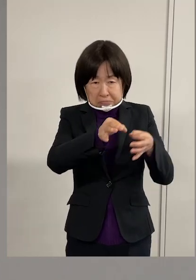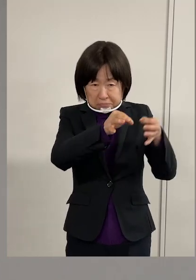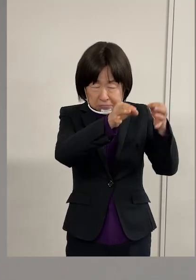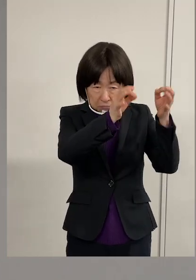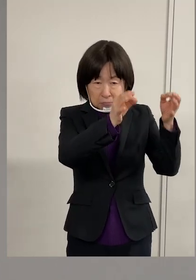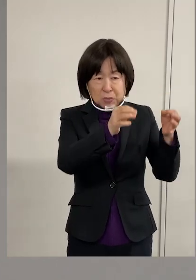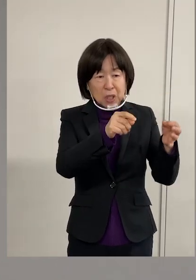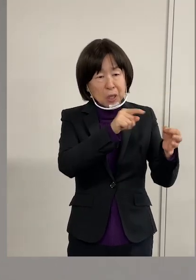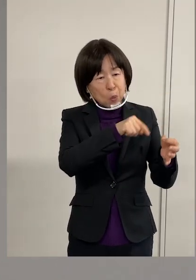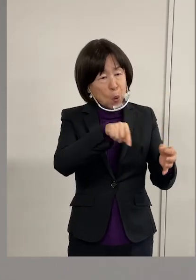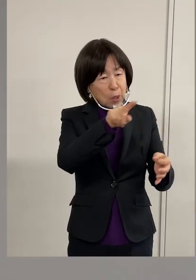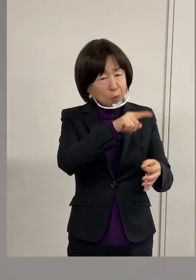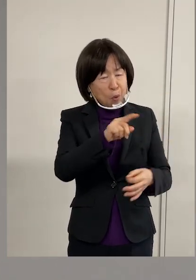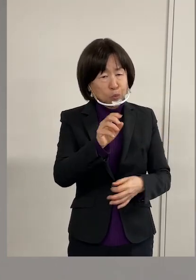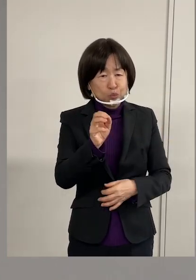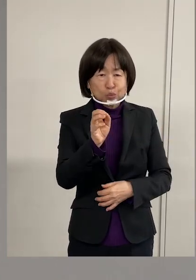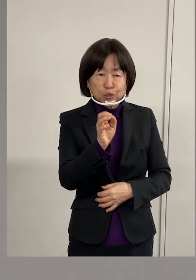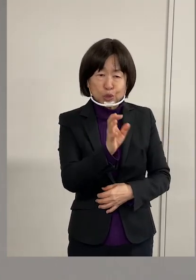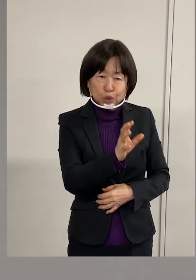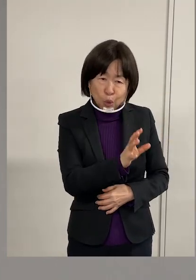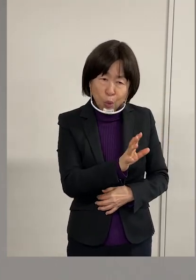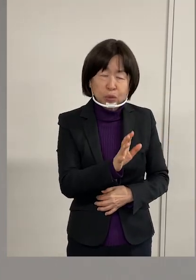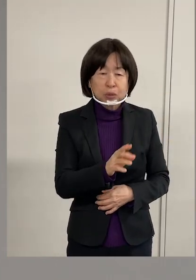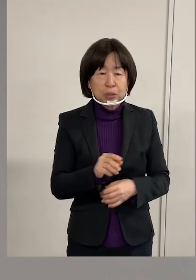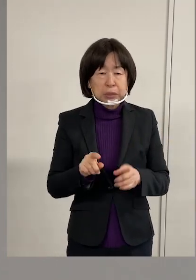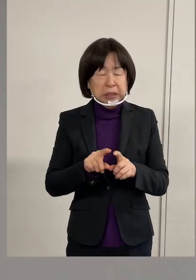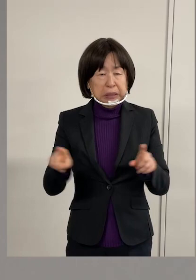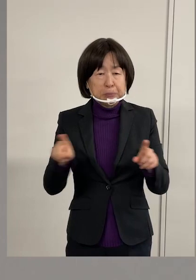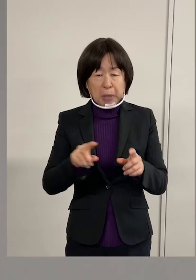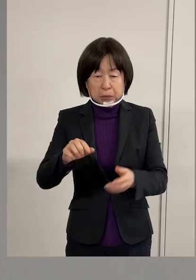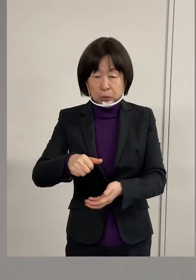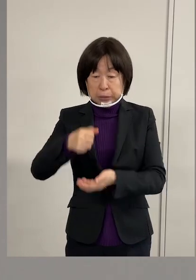償にするということになると、一般財源持たないので、